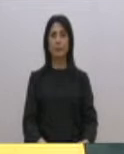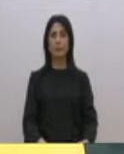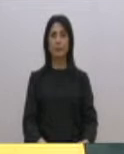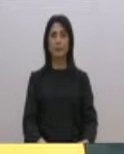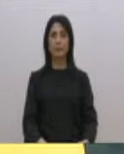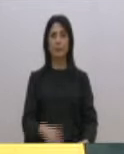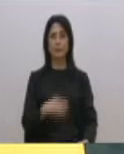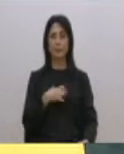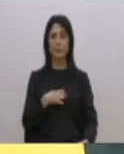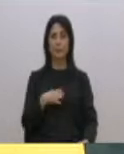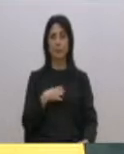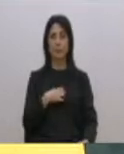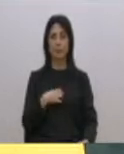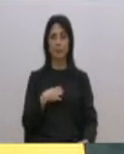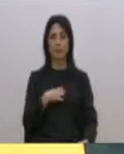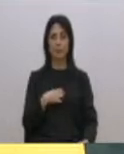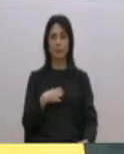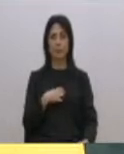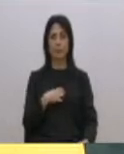sa sa